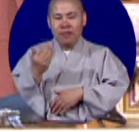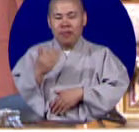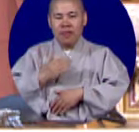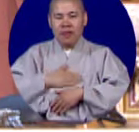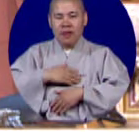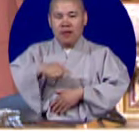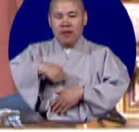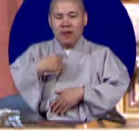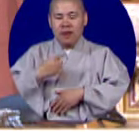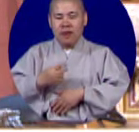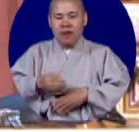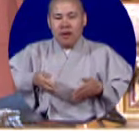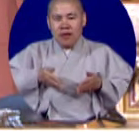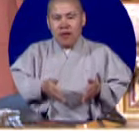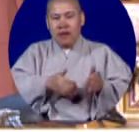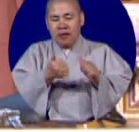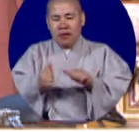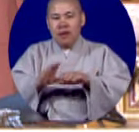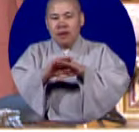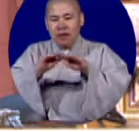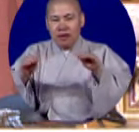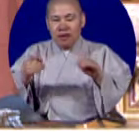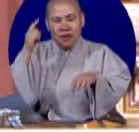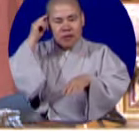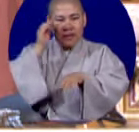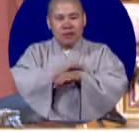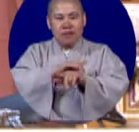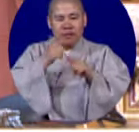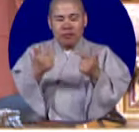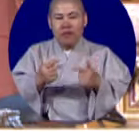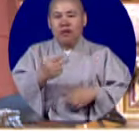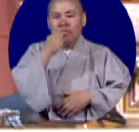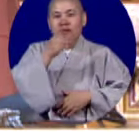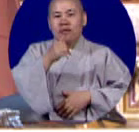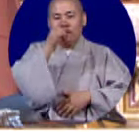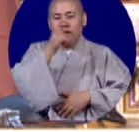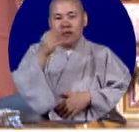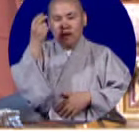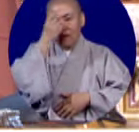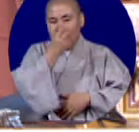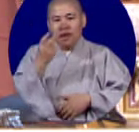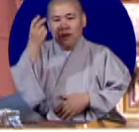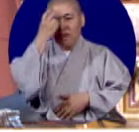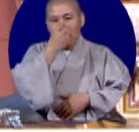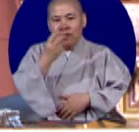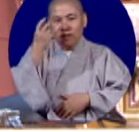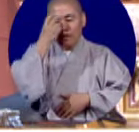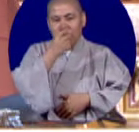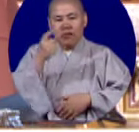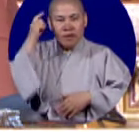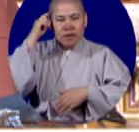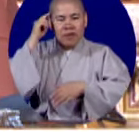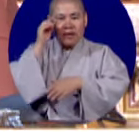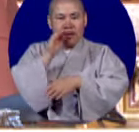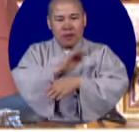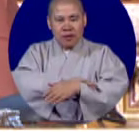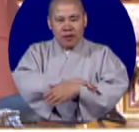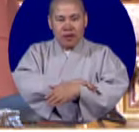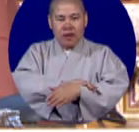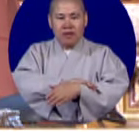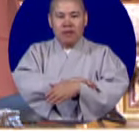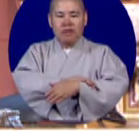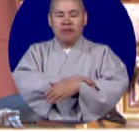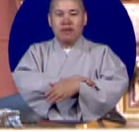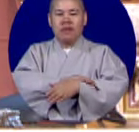자기 생사를 해결한 지혜가 아니고요. 중생을 살피는 그게 후득지